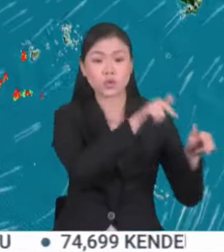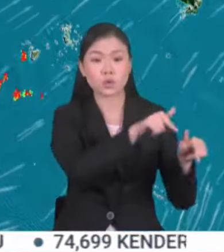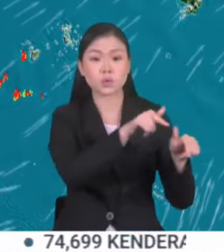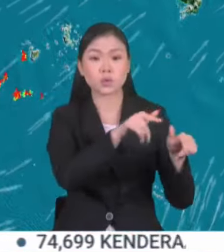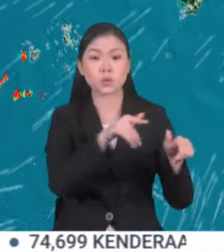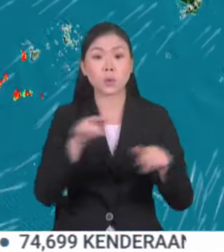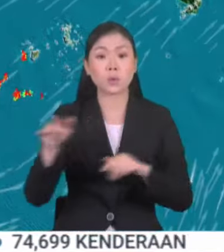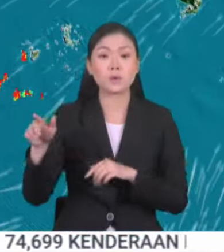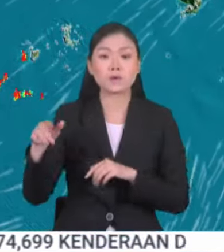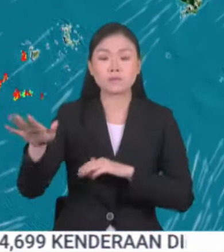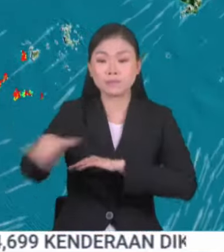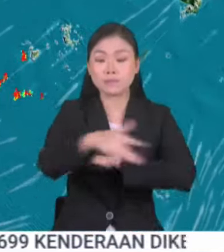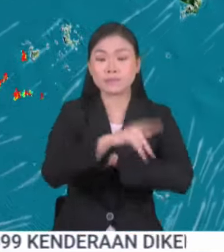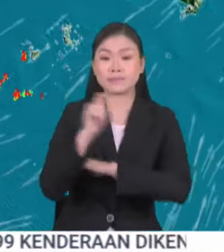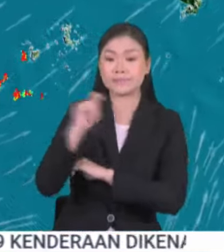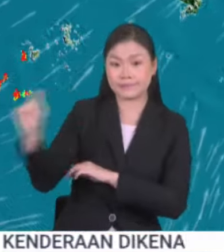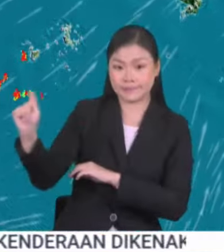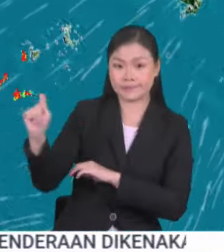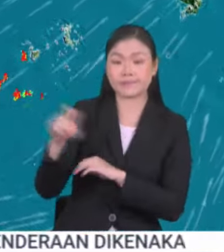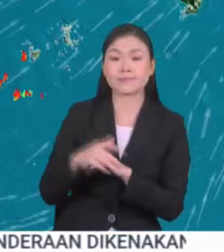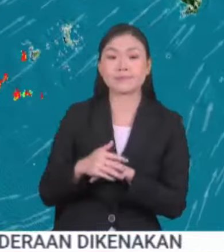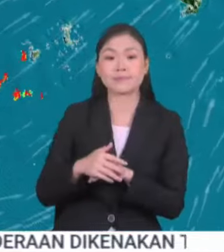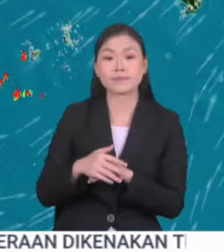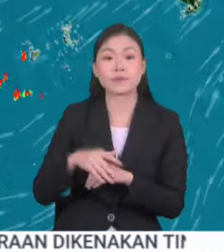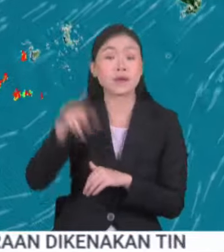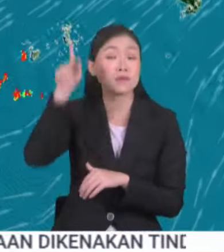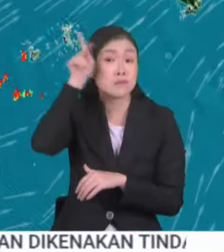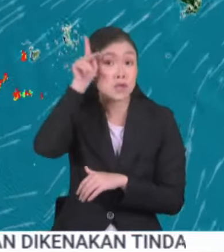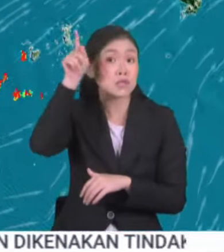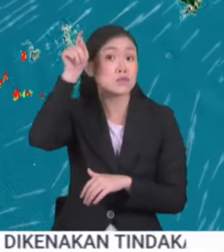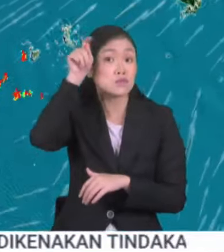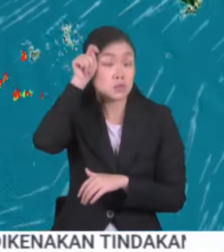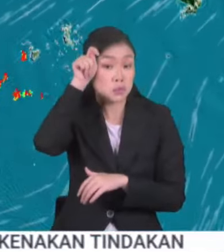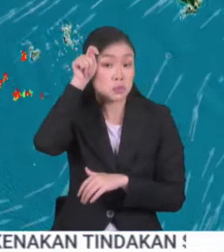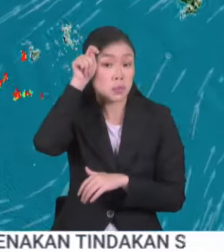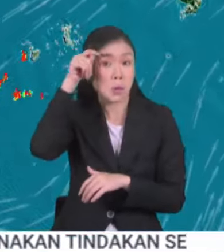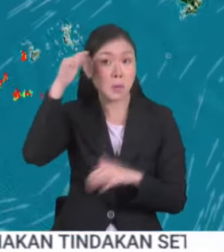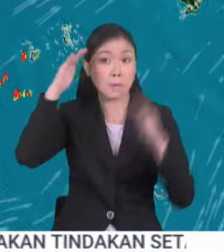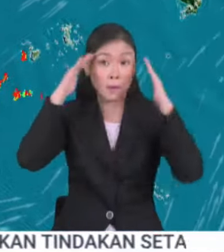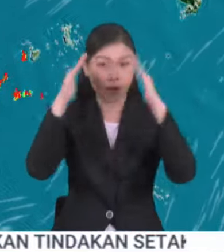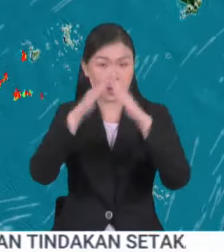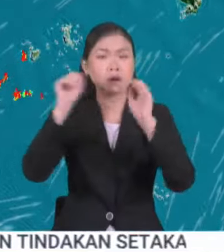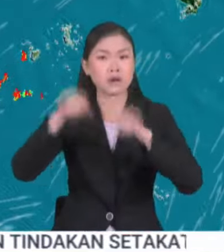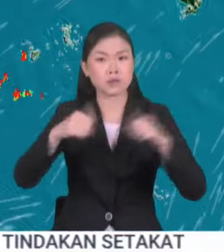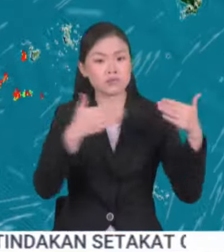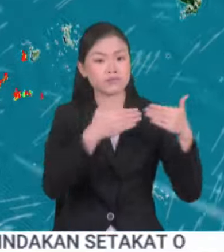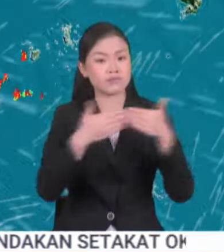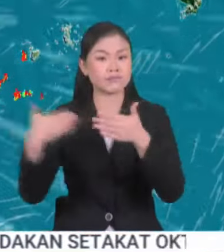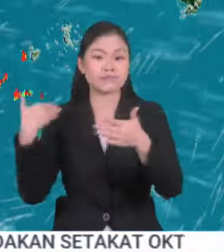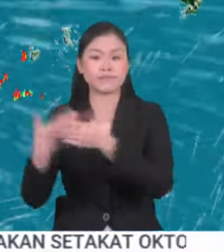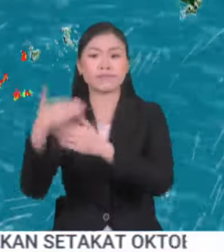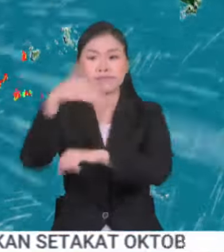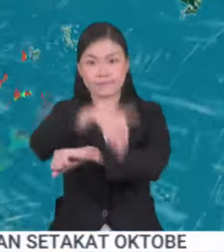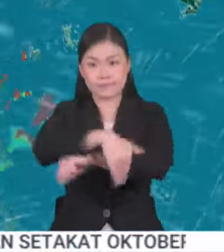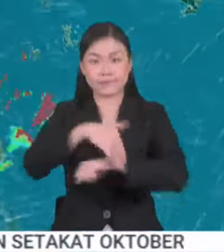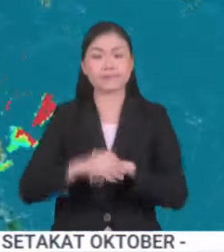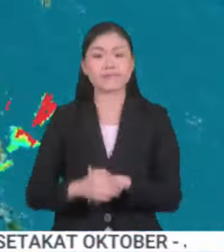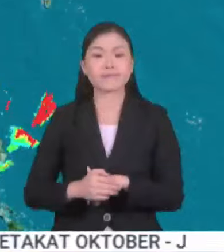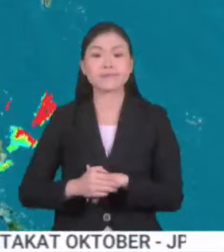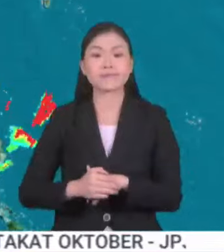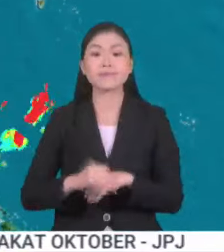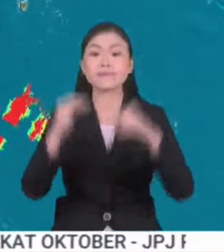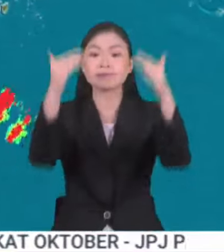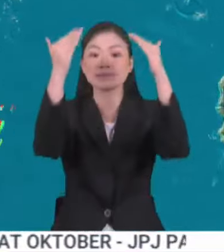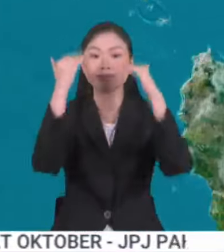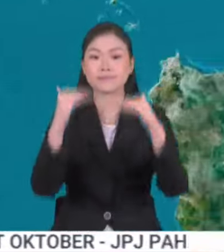di bahagian Kelantan, Terengganu dan Pahang ini dijangka boleh berterusan sehingga ke malam nanti. Seterusnya, kita beralih